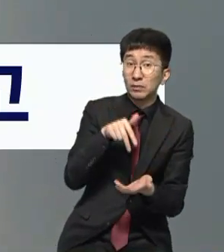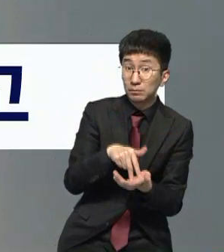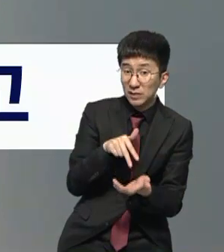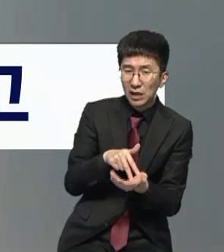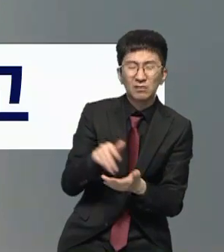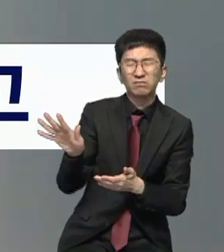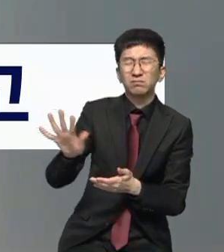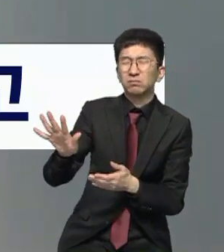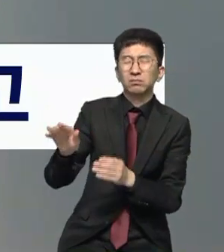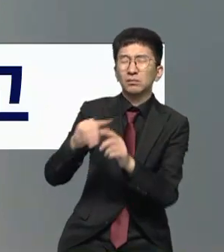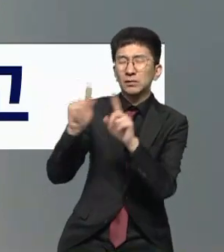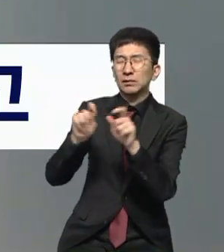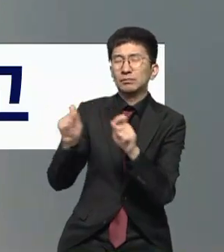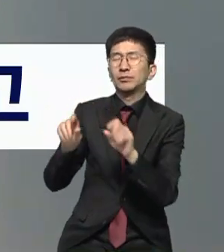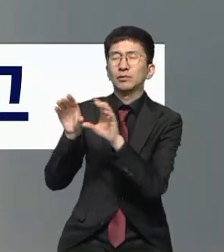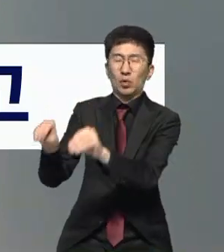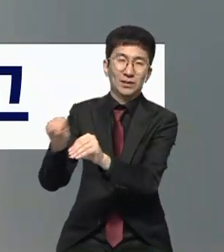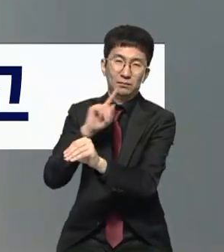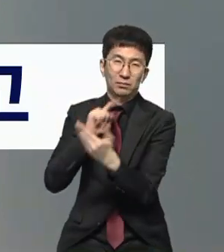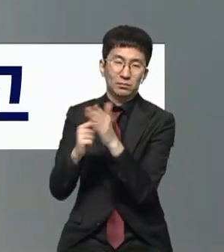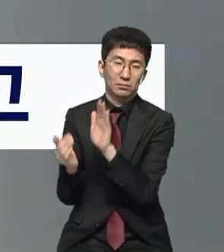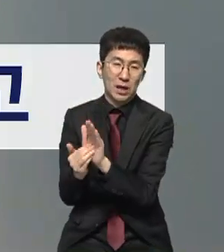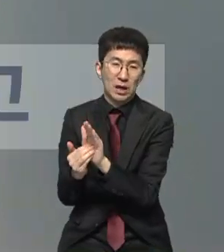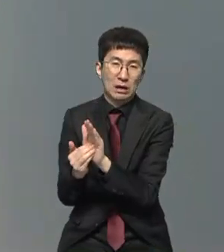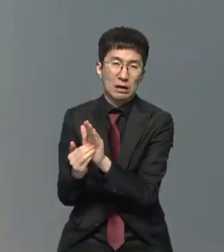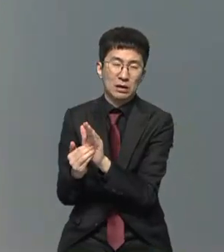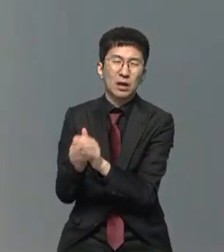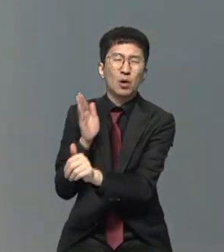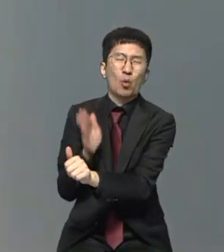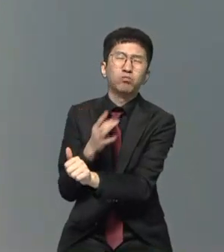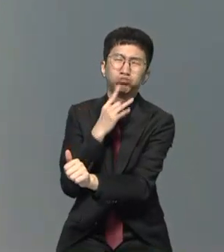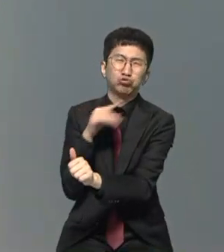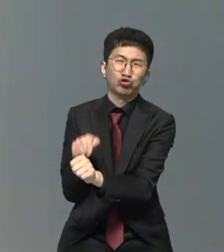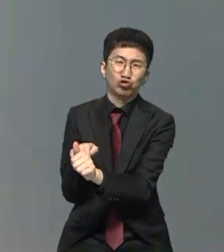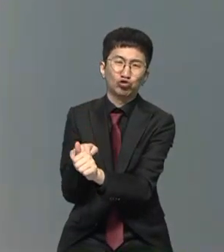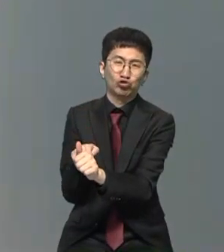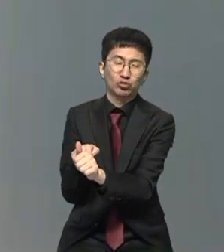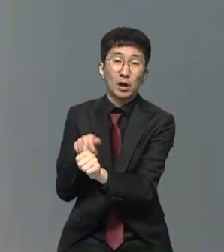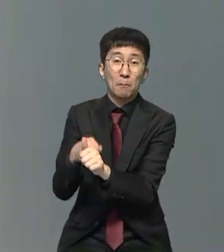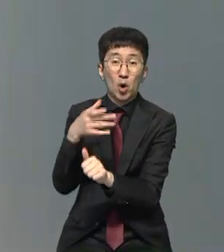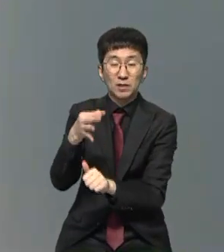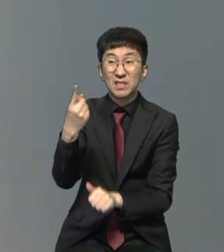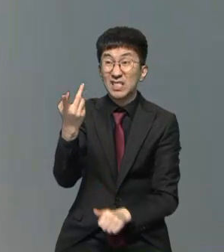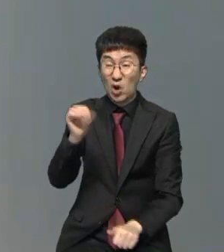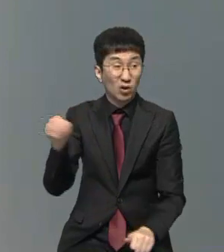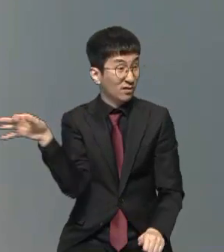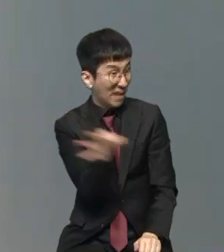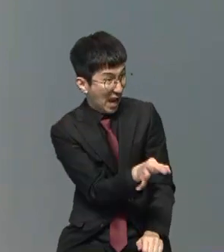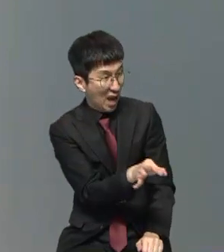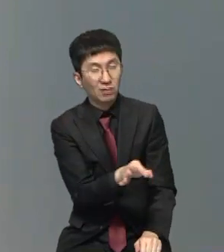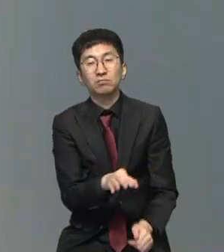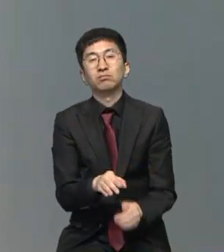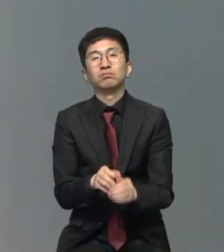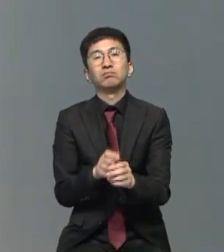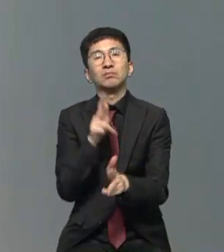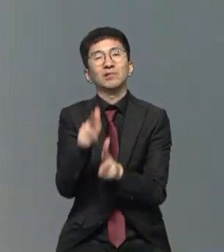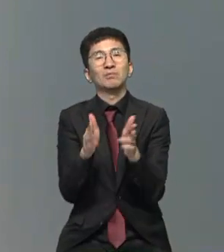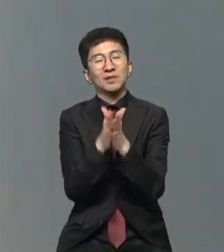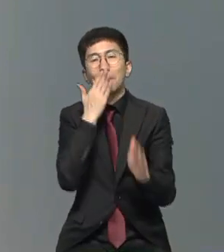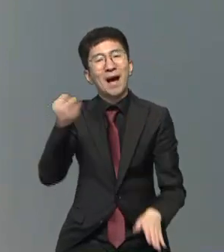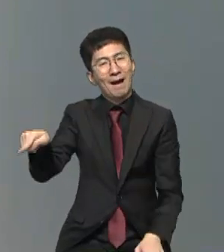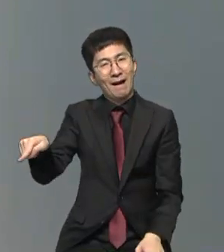정지 권고를 내렸기 때문인데요. 물론 어디까지나 권고인 만큼 과태료 1억 원을 물면 사업 개시가 불가능한 건